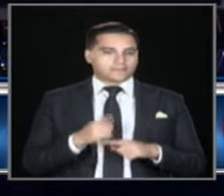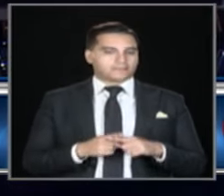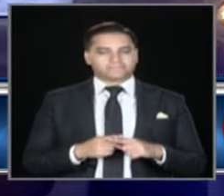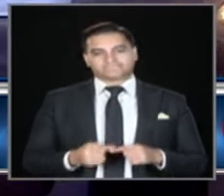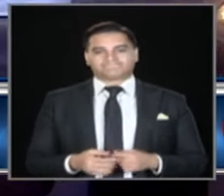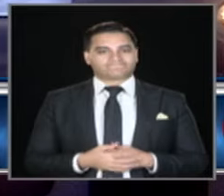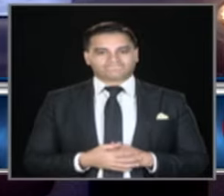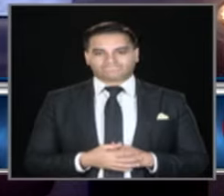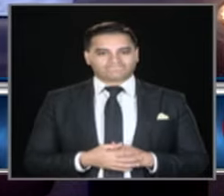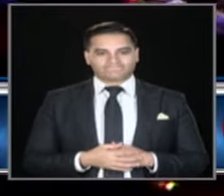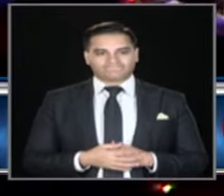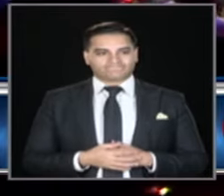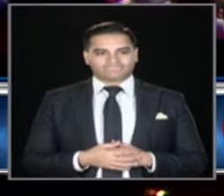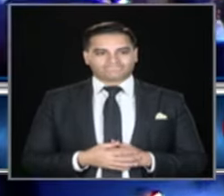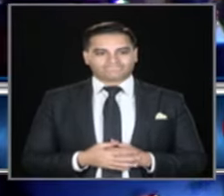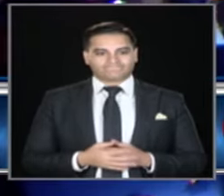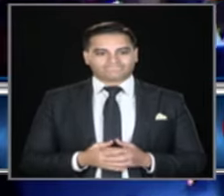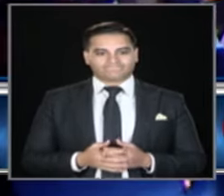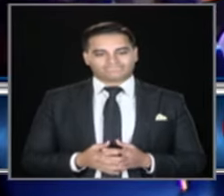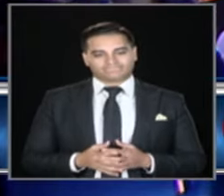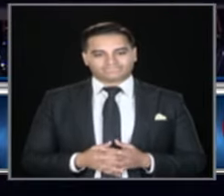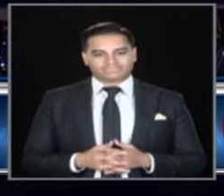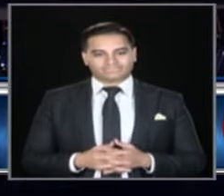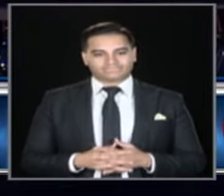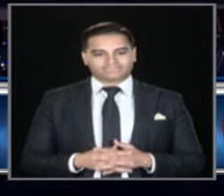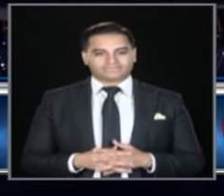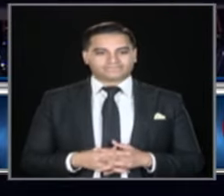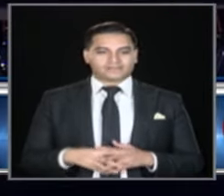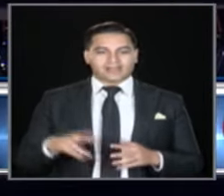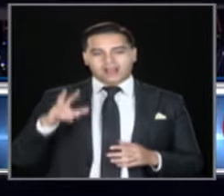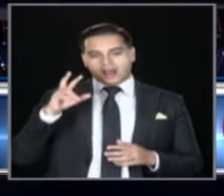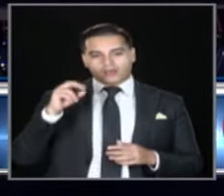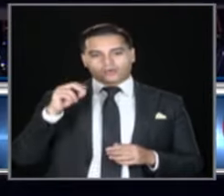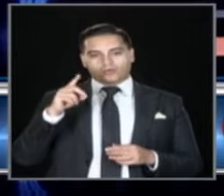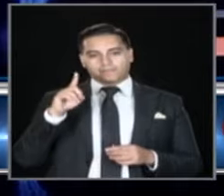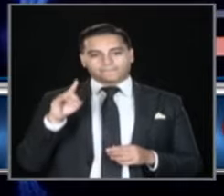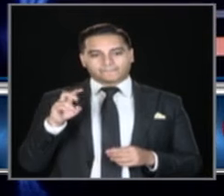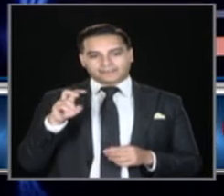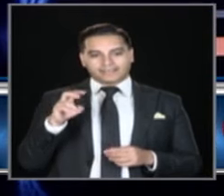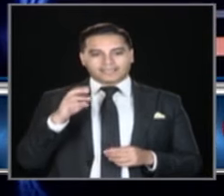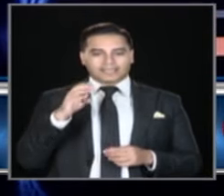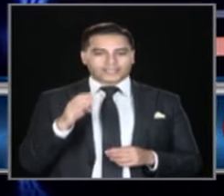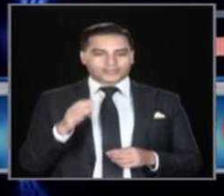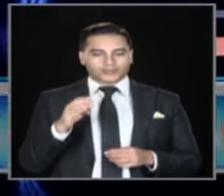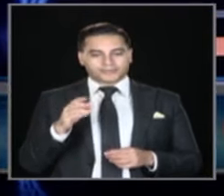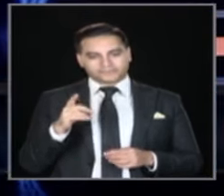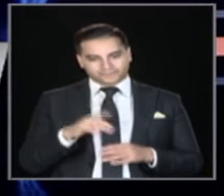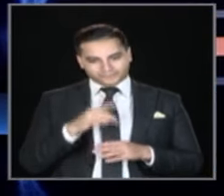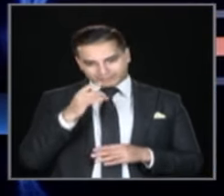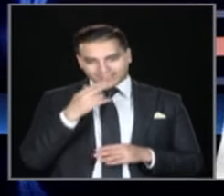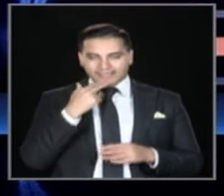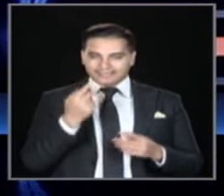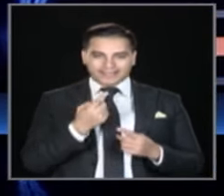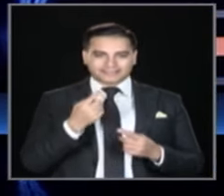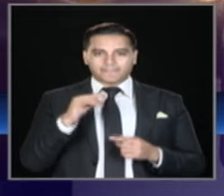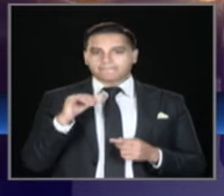اجابه خاطئه القطبيه الجنوبيه هارد لاك يا عبد الرحمن